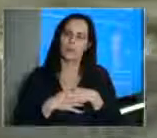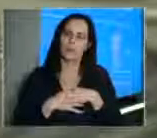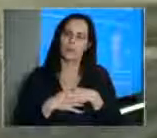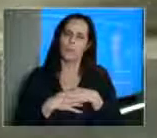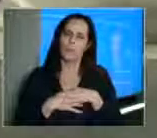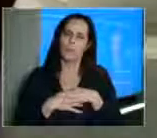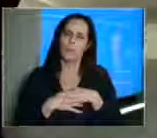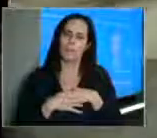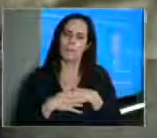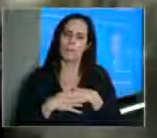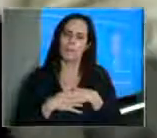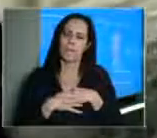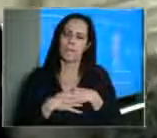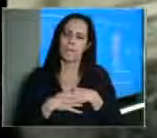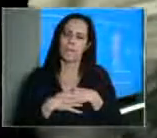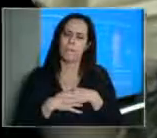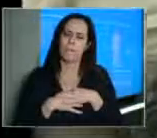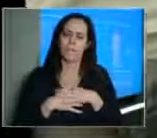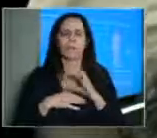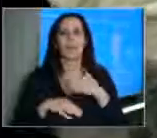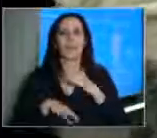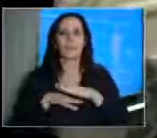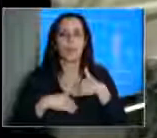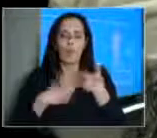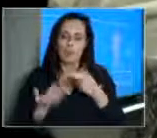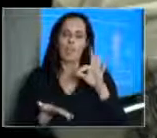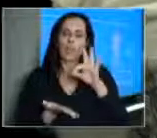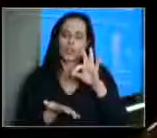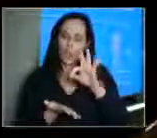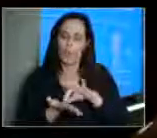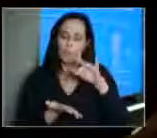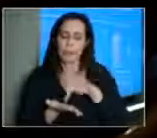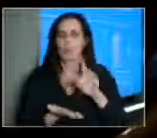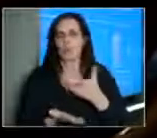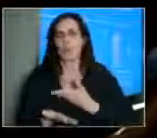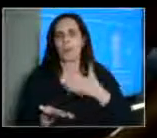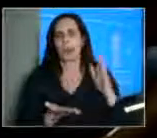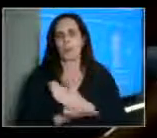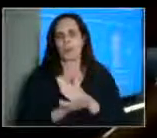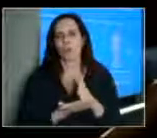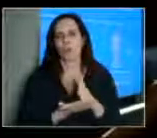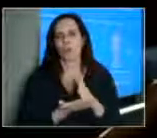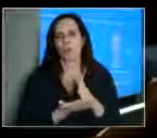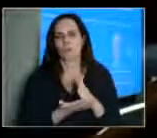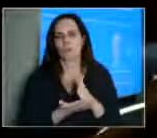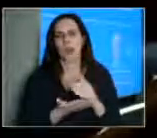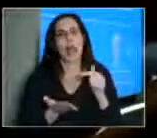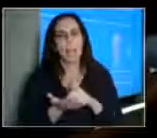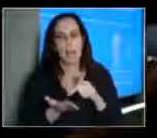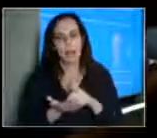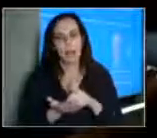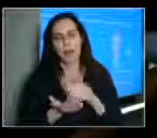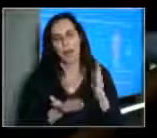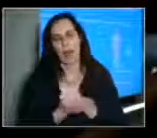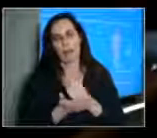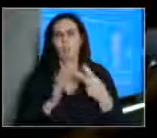הייתי מגדיר אותו בין 12 שעות, לתת נקודת ציון למקבלי החלטות, על מנת